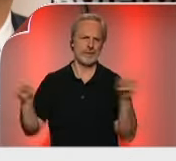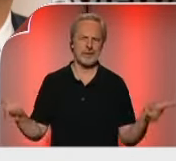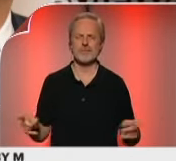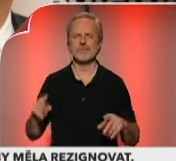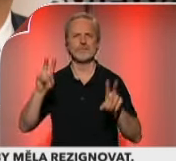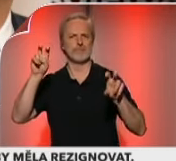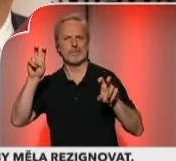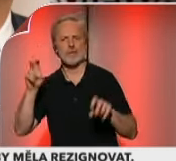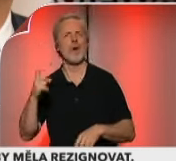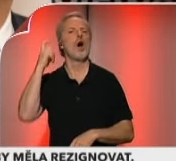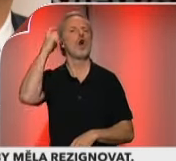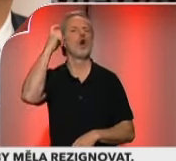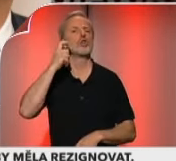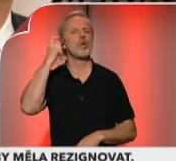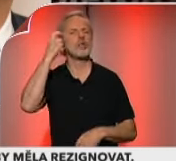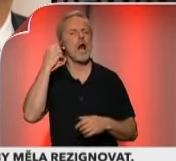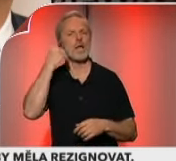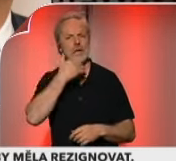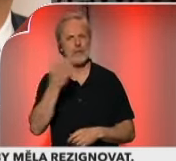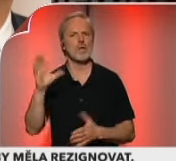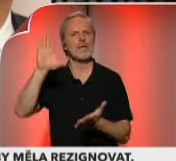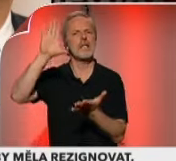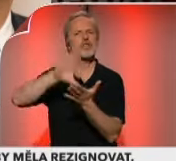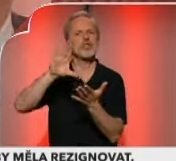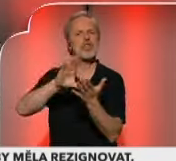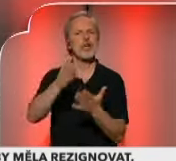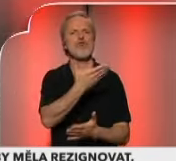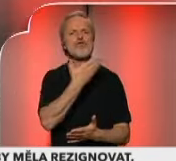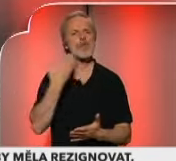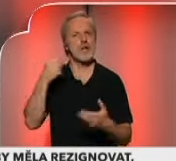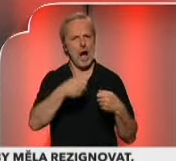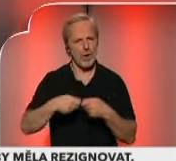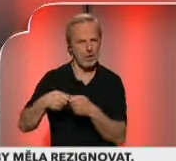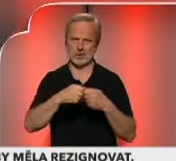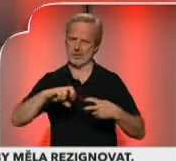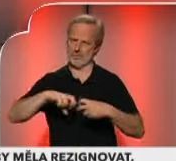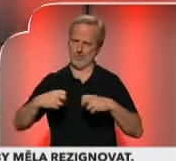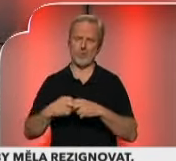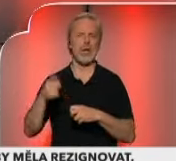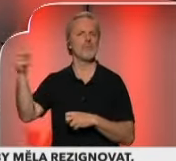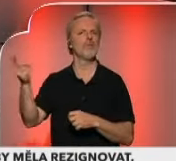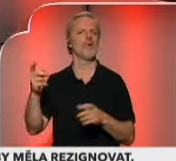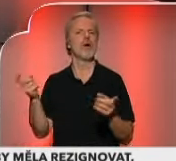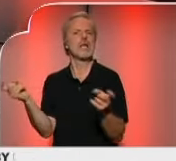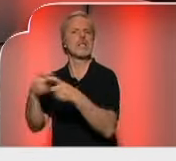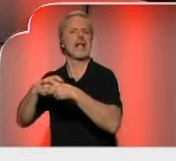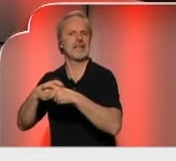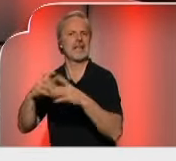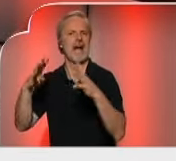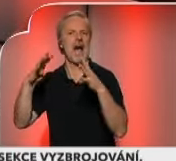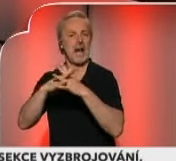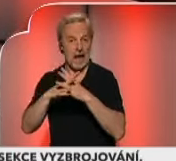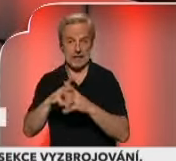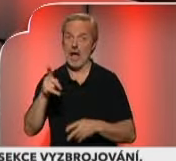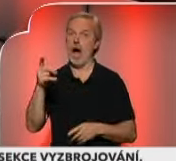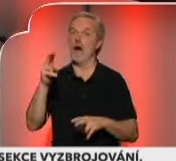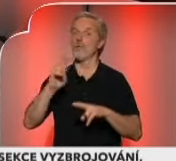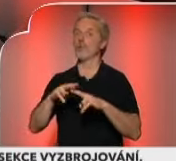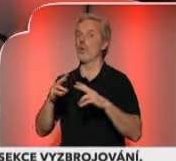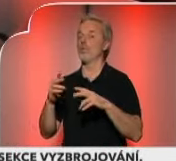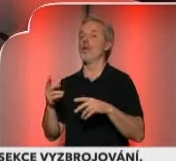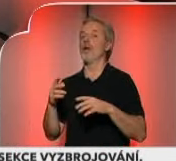konkrétně komplikovaná situace ve vaší středočeské organizaci sociální demokracie ve Světlé aféry Davida rá ta slova Davida rá ve sněmovně